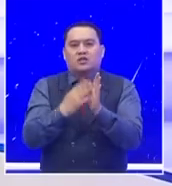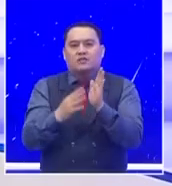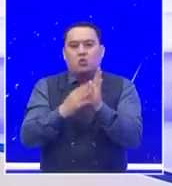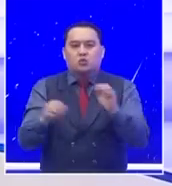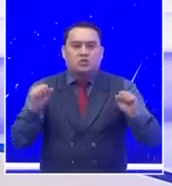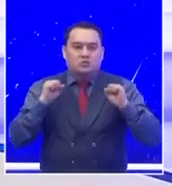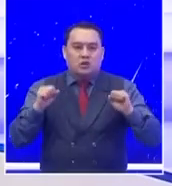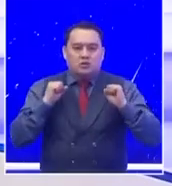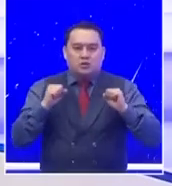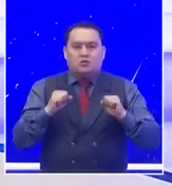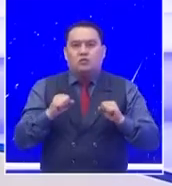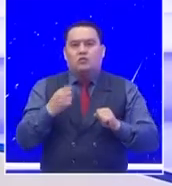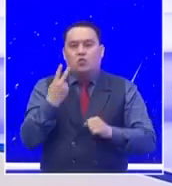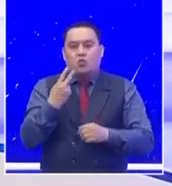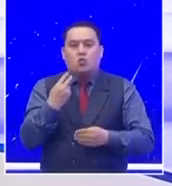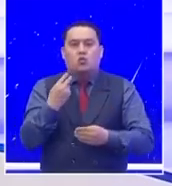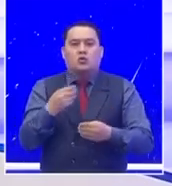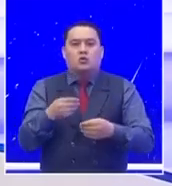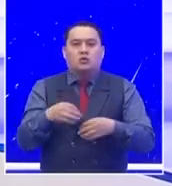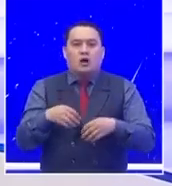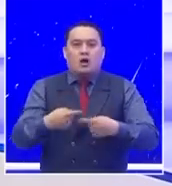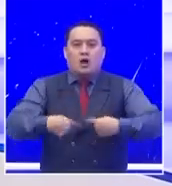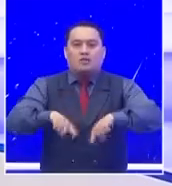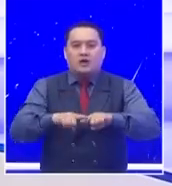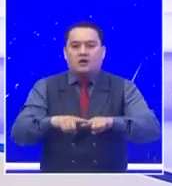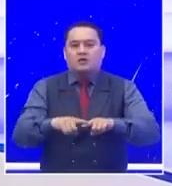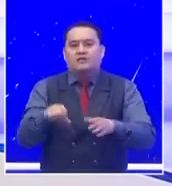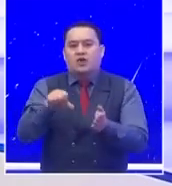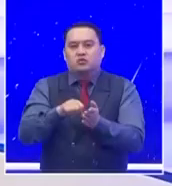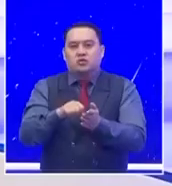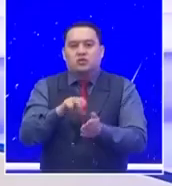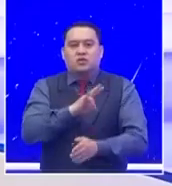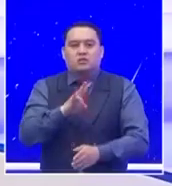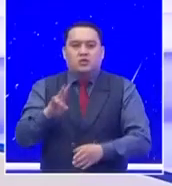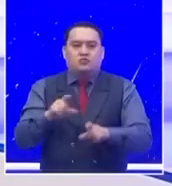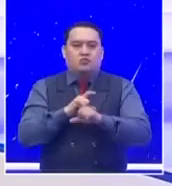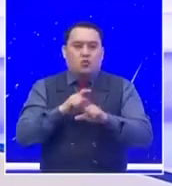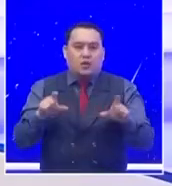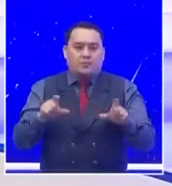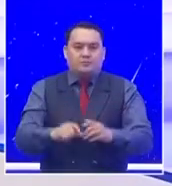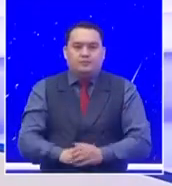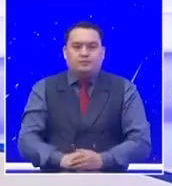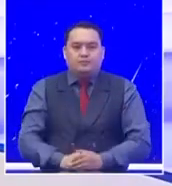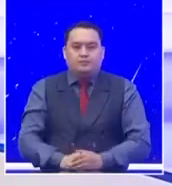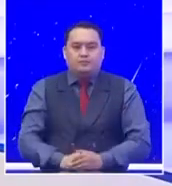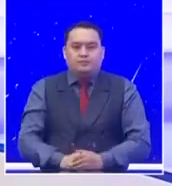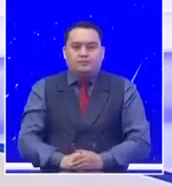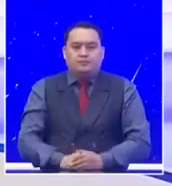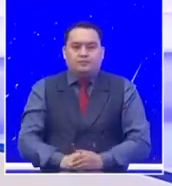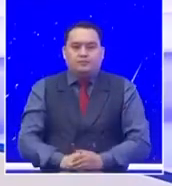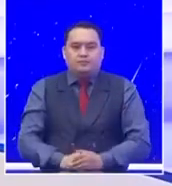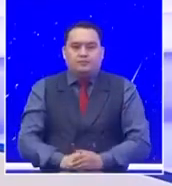около 90 спортсменов 2 стилях организатором турнира выступила назарбаев интеллектуальная школа продолжит наш